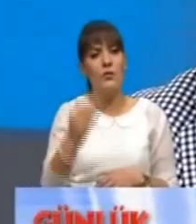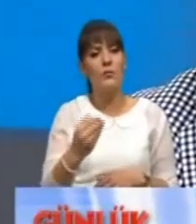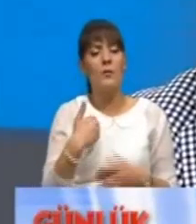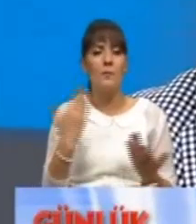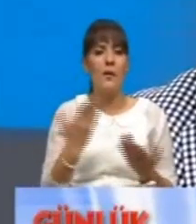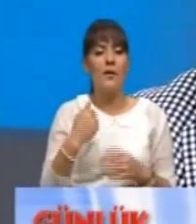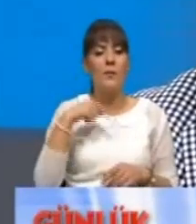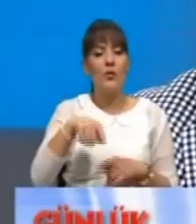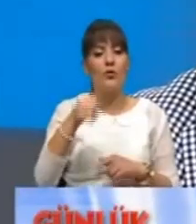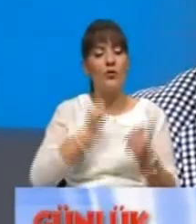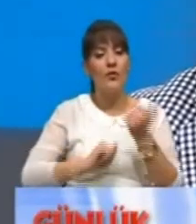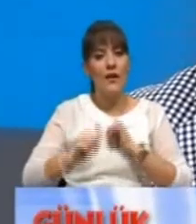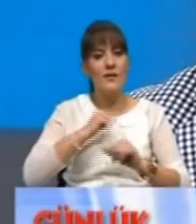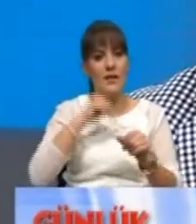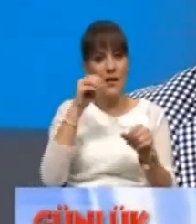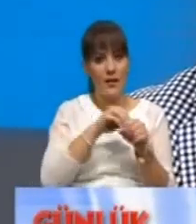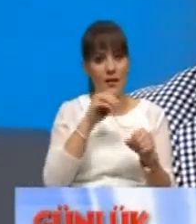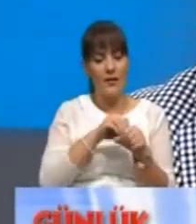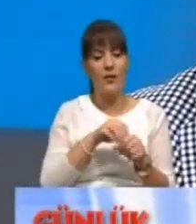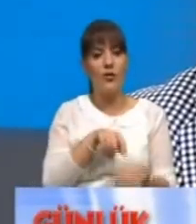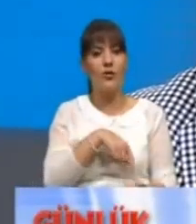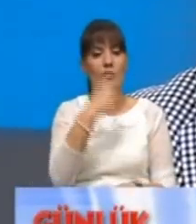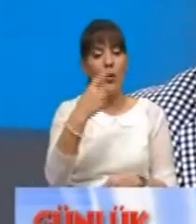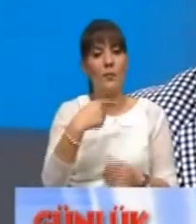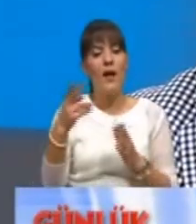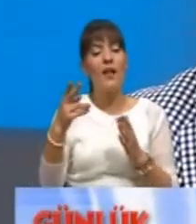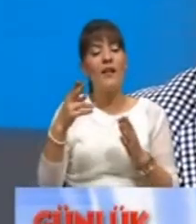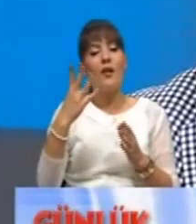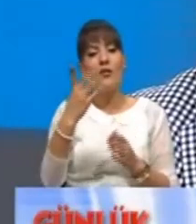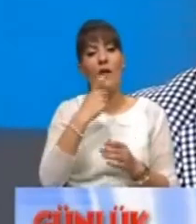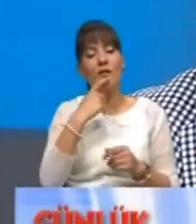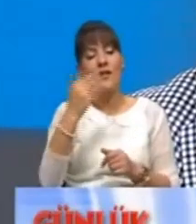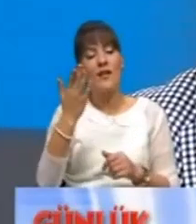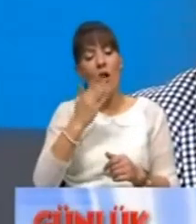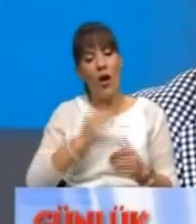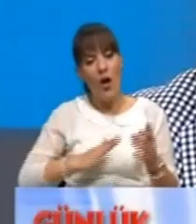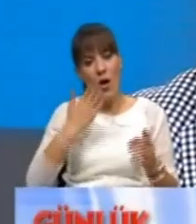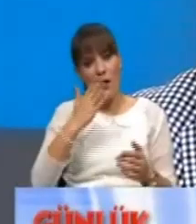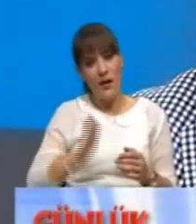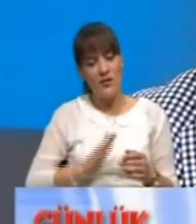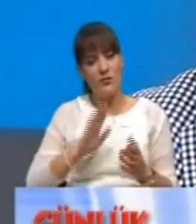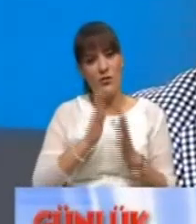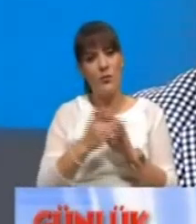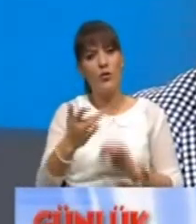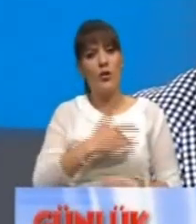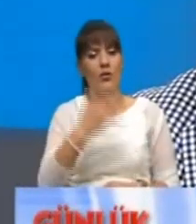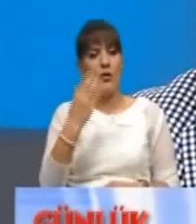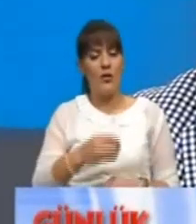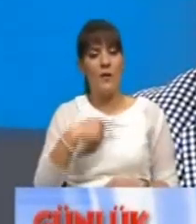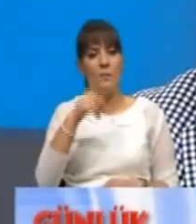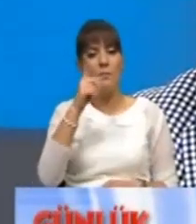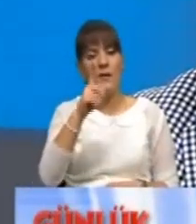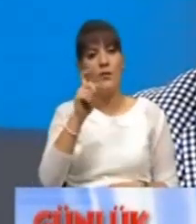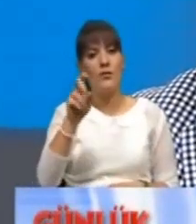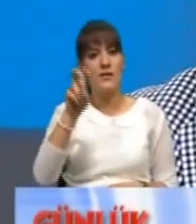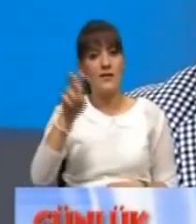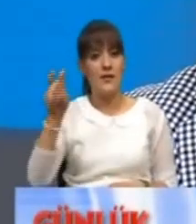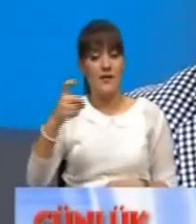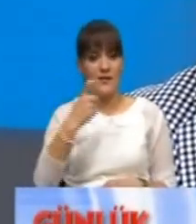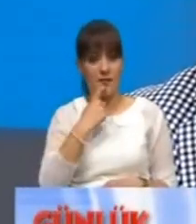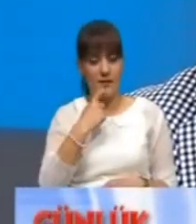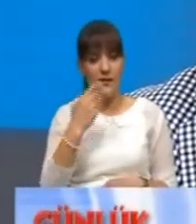belki şey ama ben bunu üniversitenin normal lisans öğrencilik dönemlerinde gönüllü olarak başladık 1988